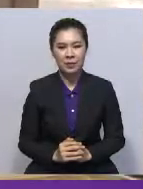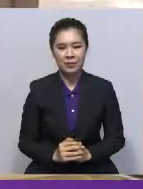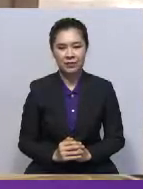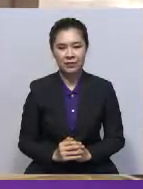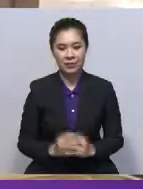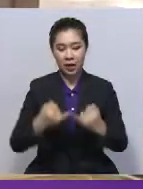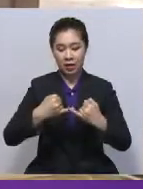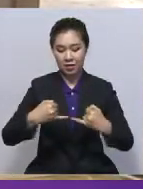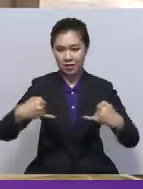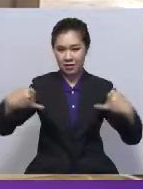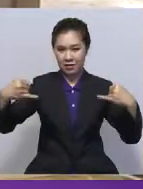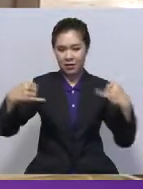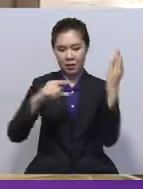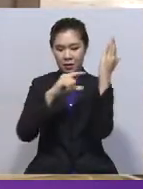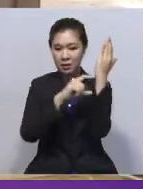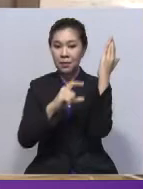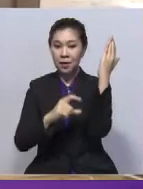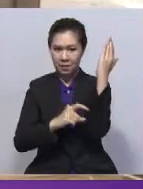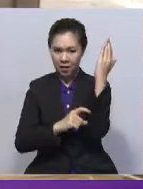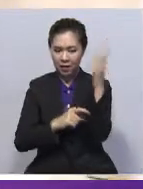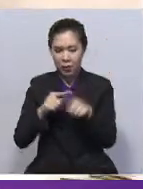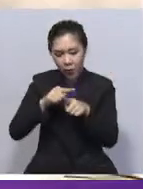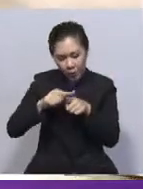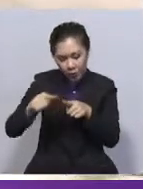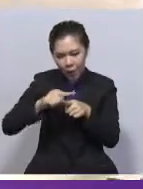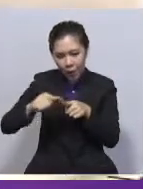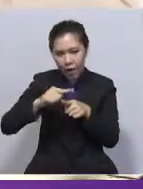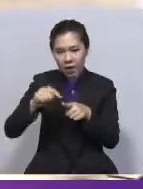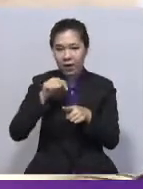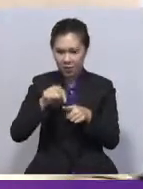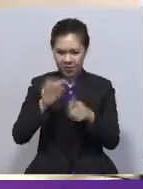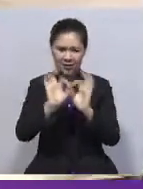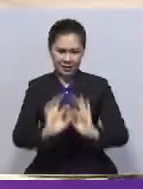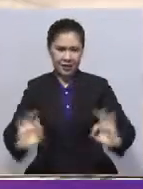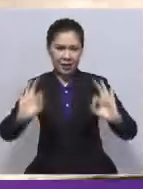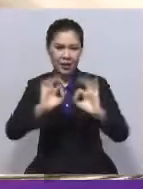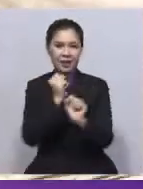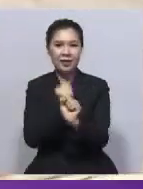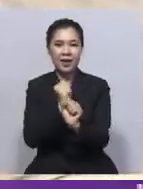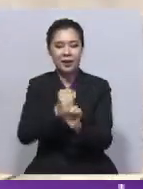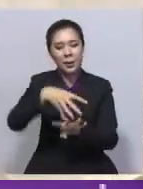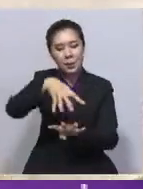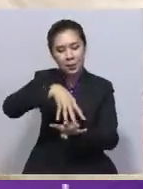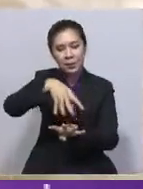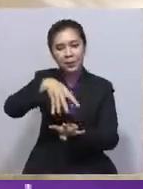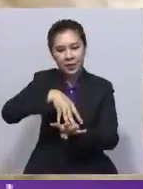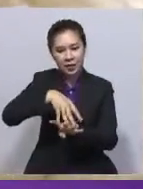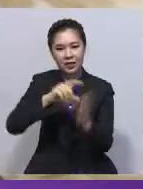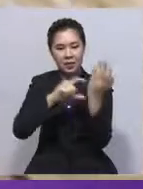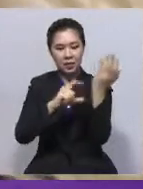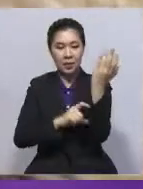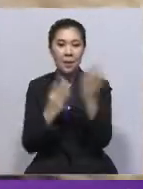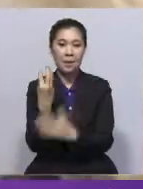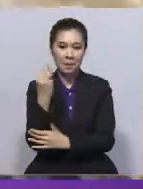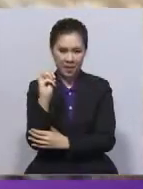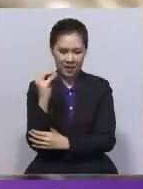เส้นตอกไม้ไผ่ที่ทำการเหลาอย่างปราณีตนี้เป็นส่วนประกอบสำคัญในการทำจักสานไม้ไผ่ลายขีดในการ